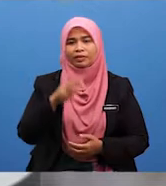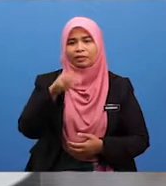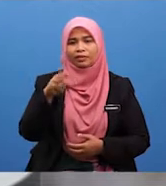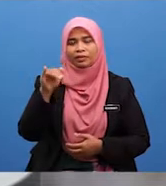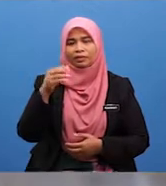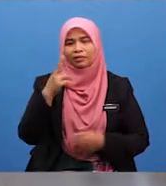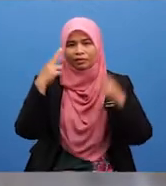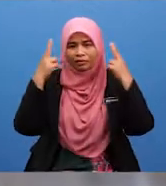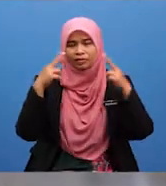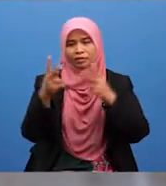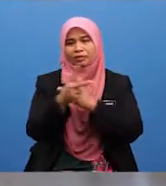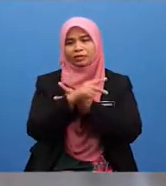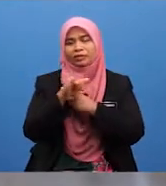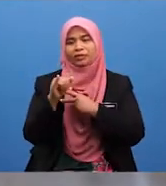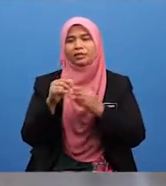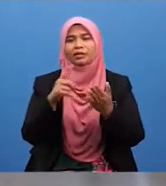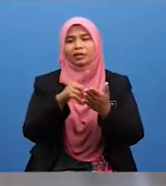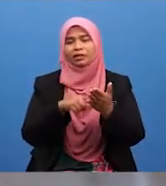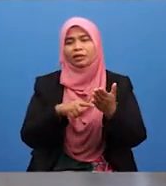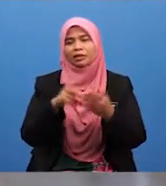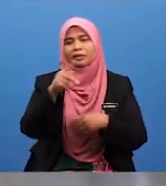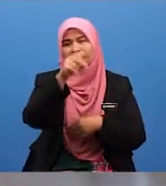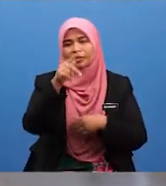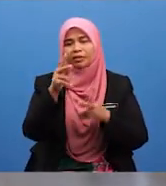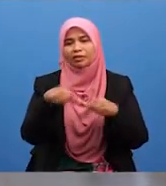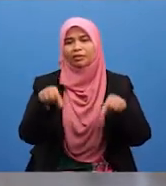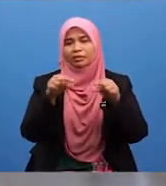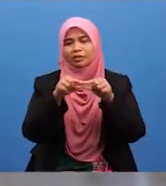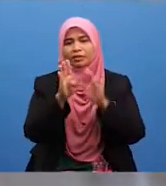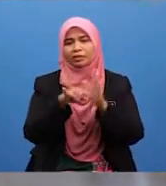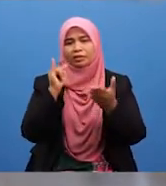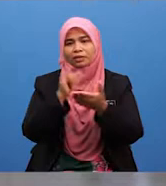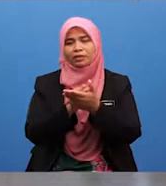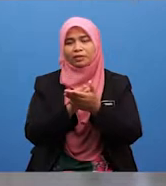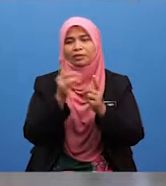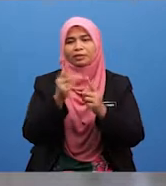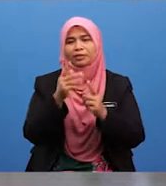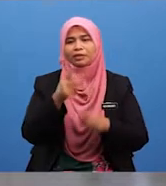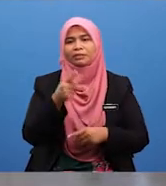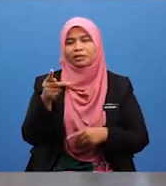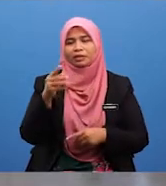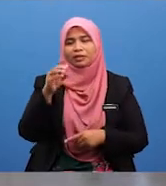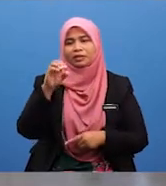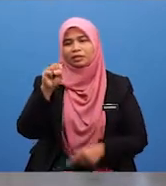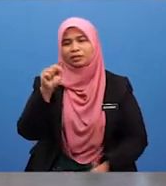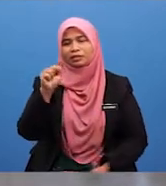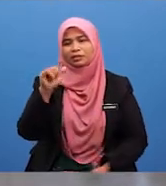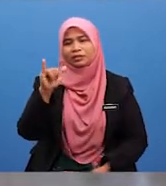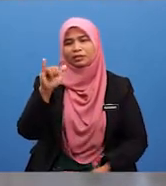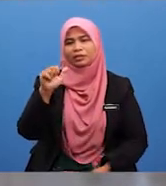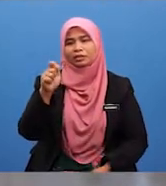kasihi, apakah kepentingan beriman kepada perkara sam'iyat dalam kehidupan